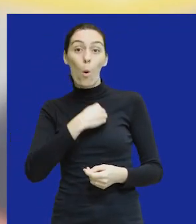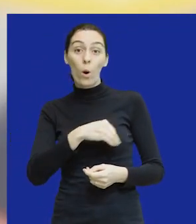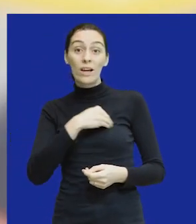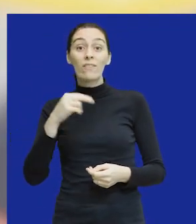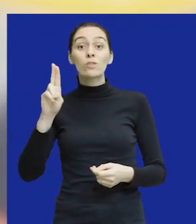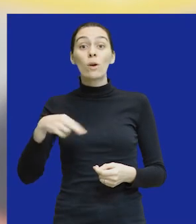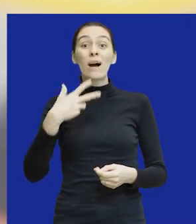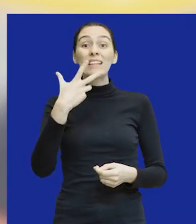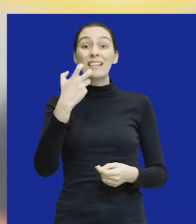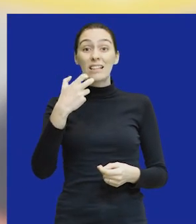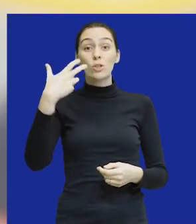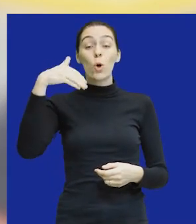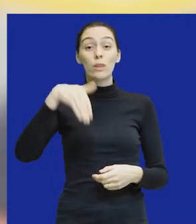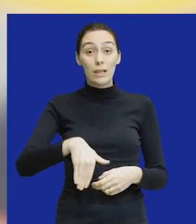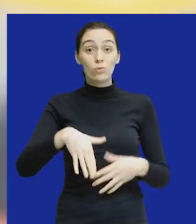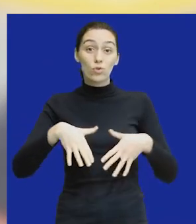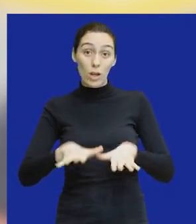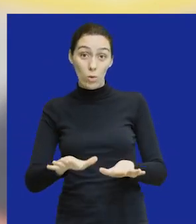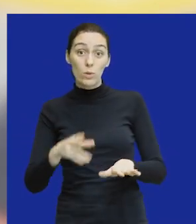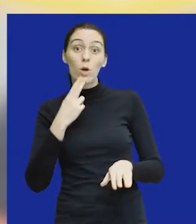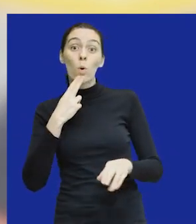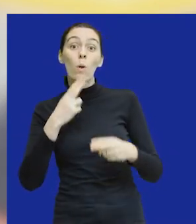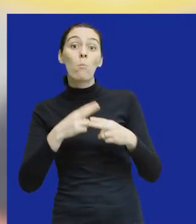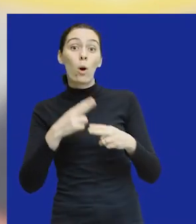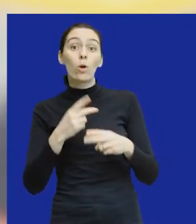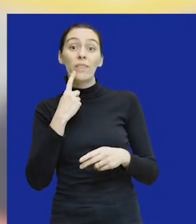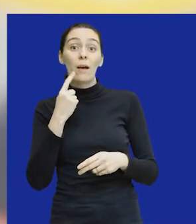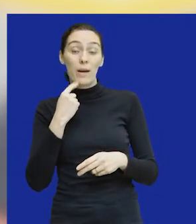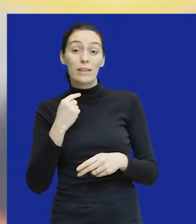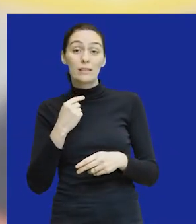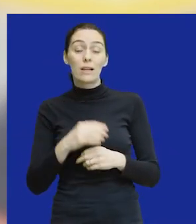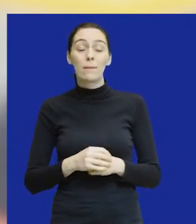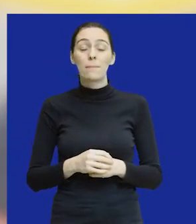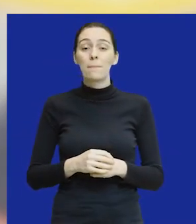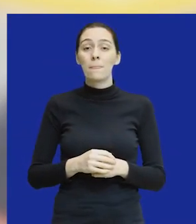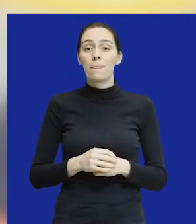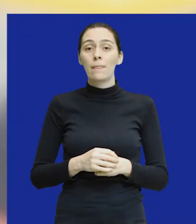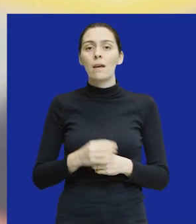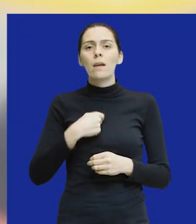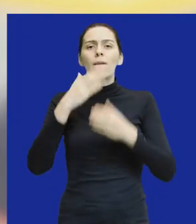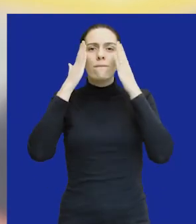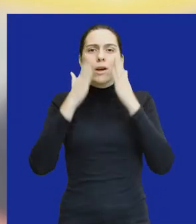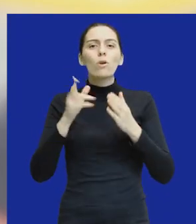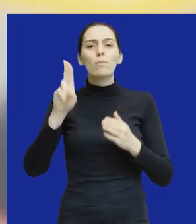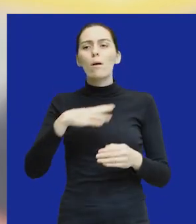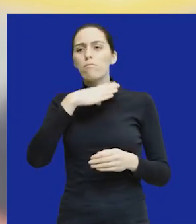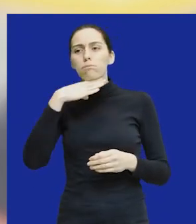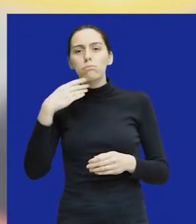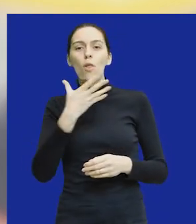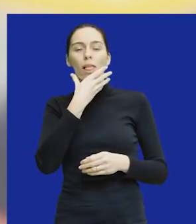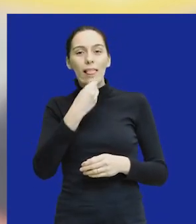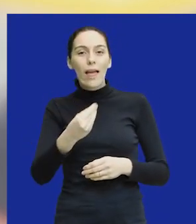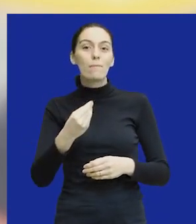ima 300.000 koji evo, boluju od dijabetesa. Vjerujem da imate puno lijepih,